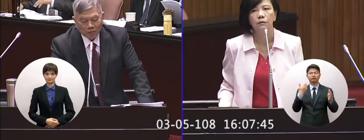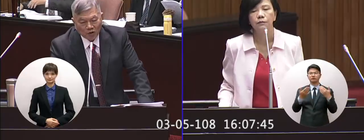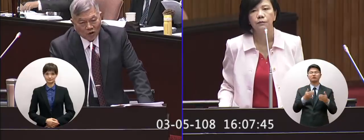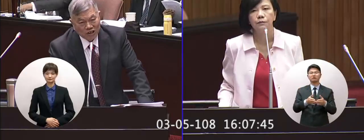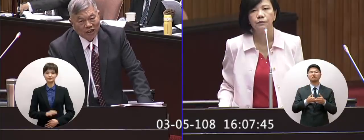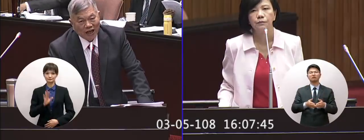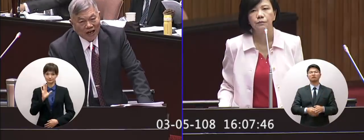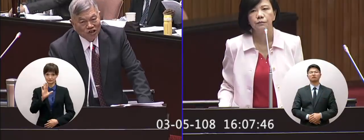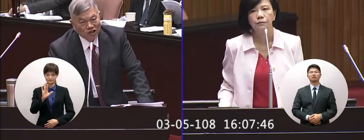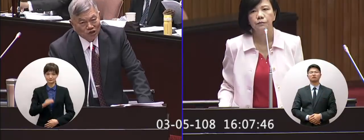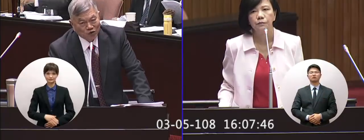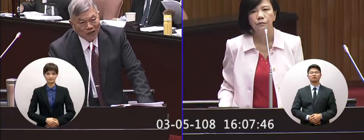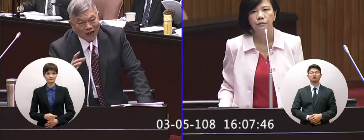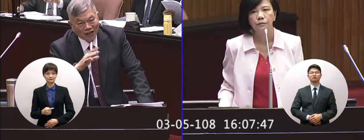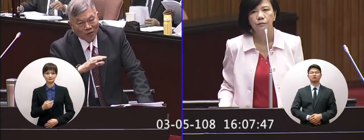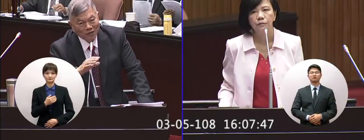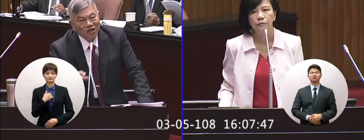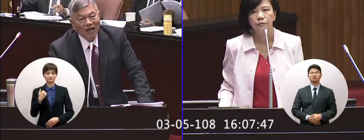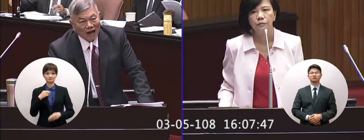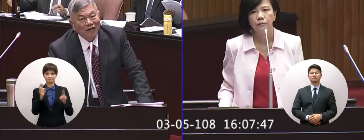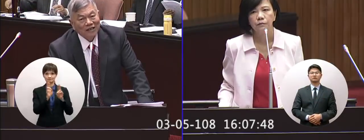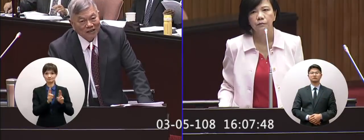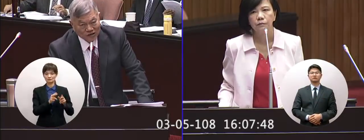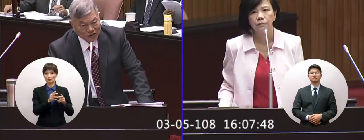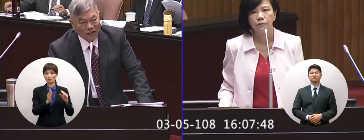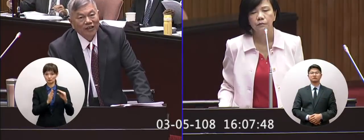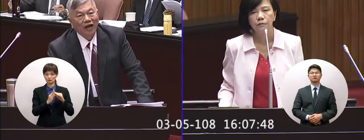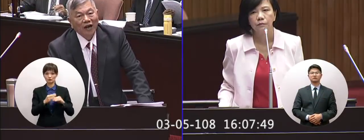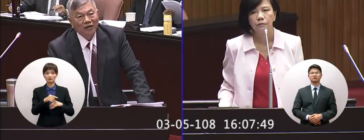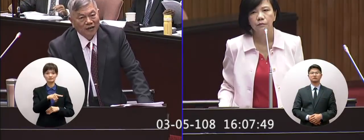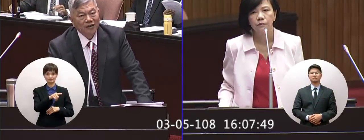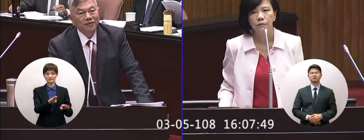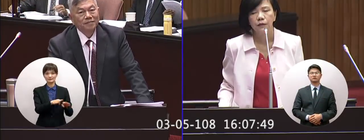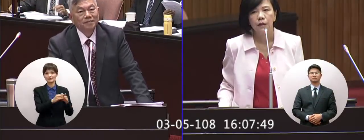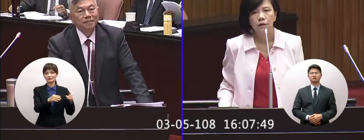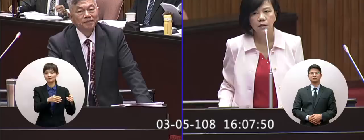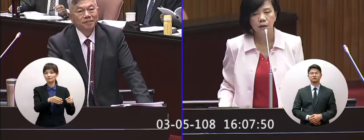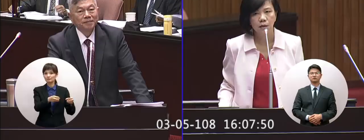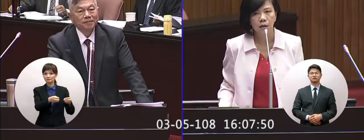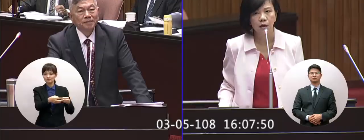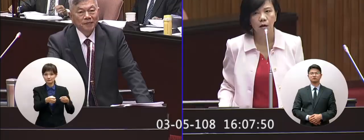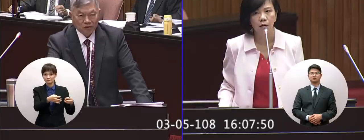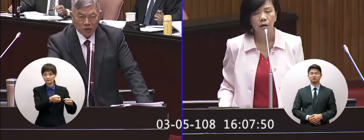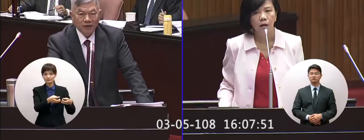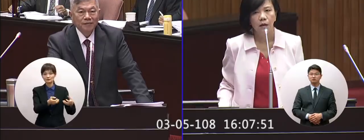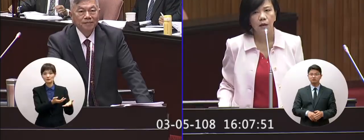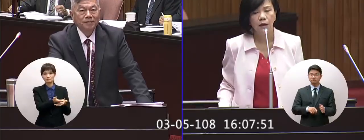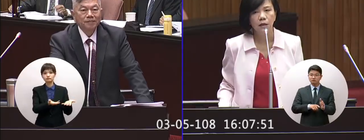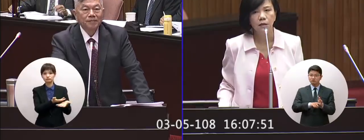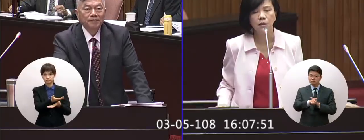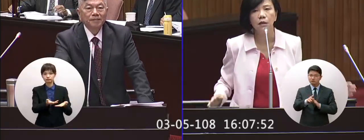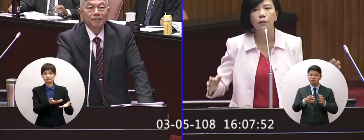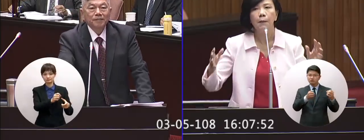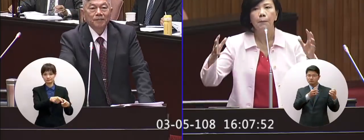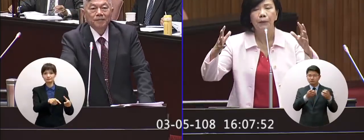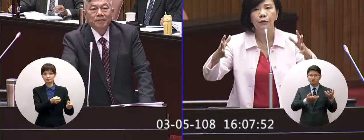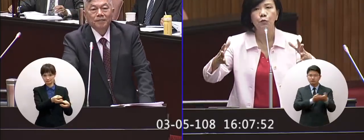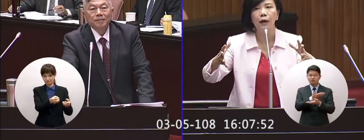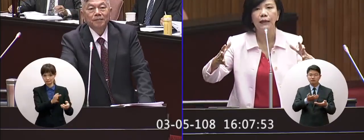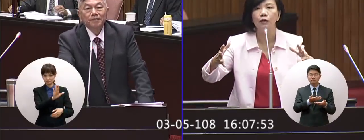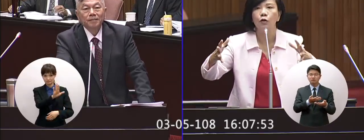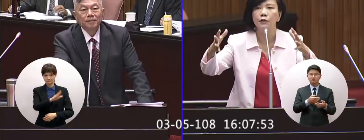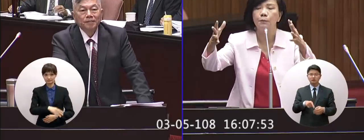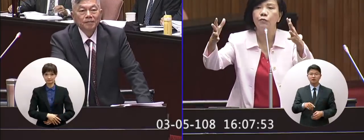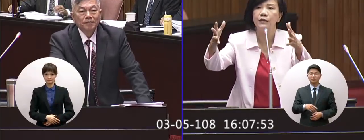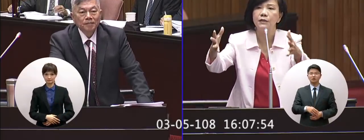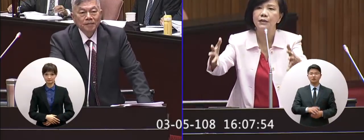要的。 有这个部分，我请能源局直接跟我们这些开发商协调了。 直接协调。 对。 你的意思是因为本